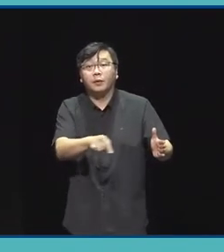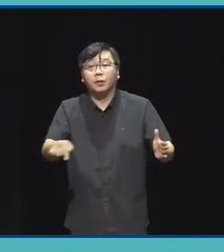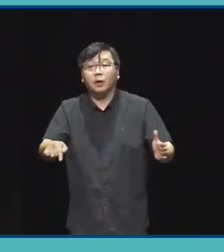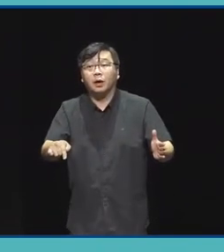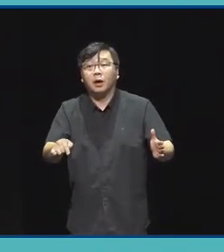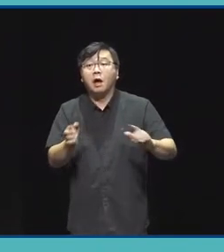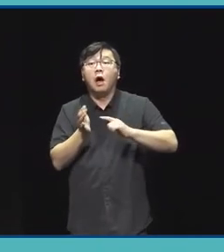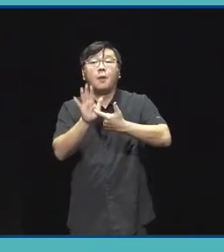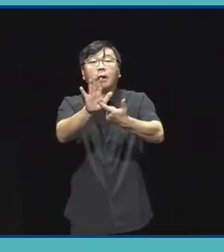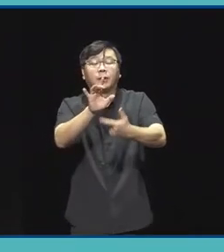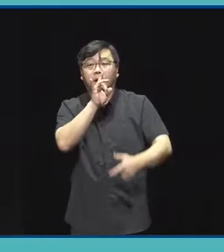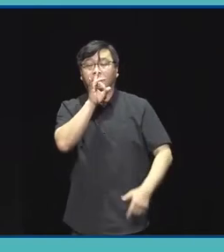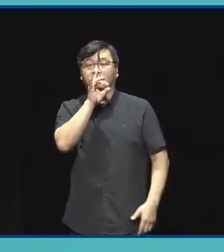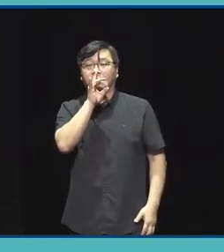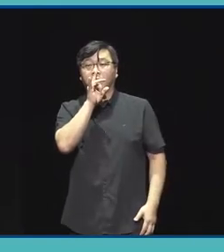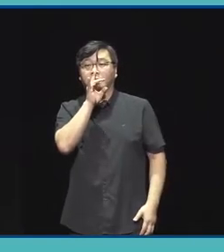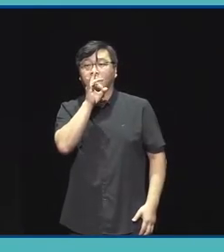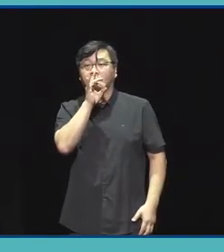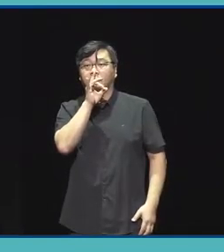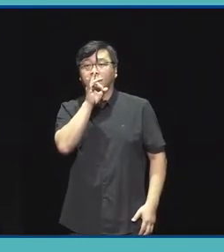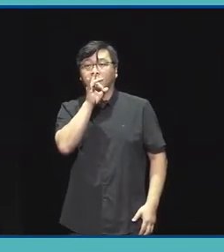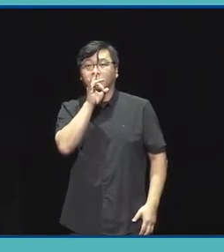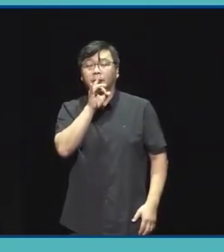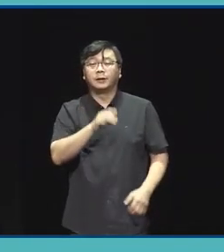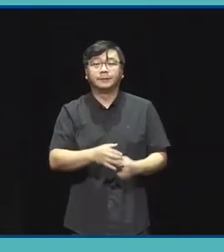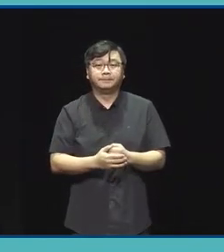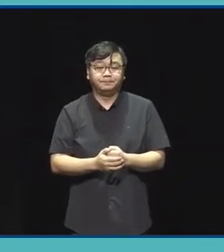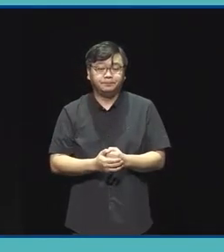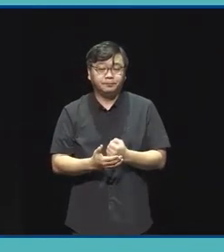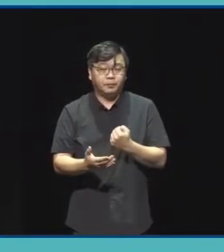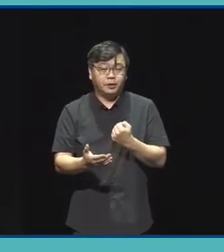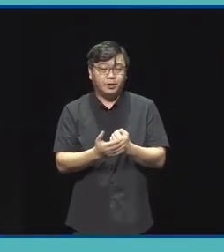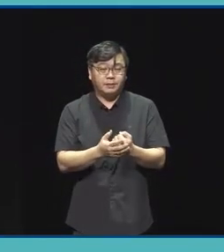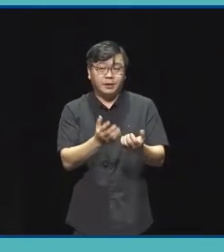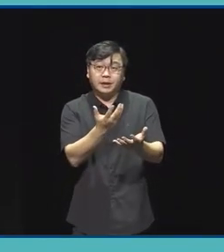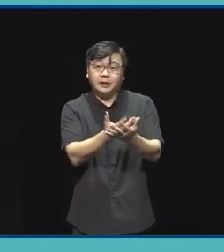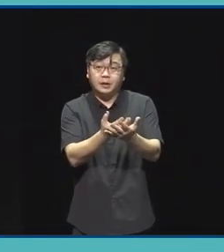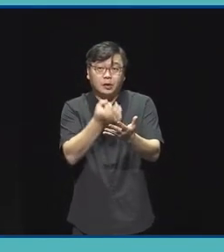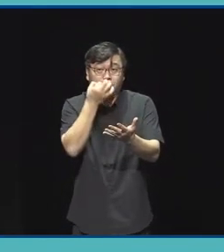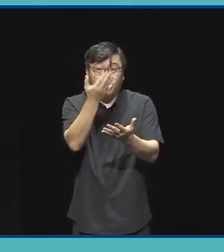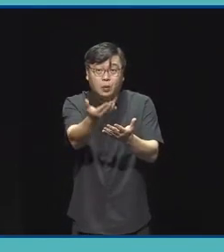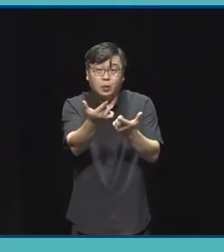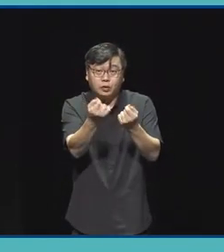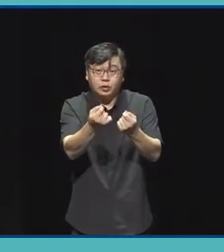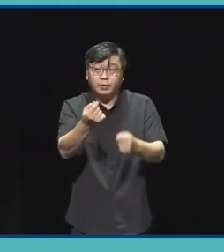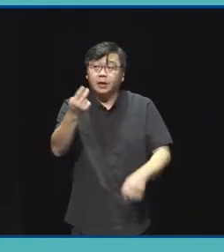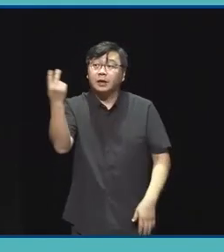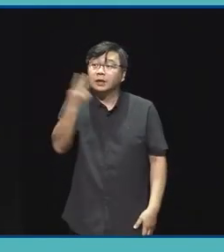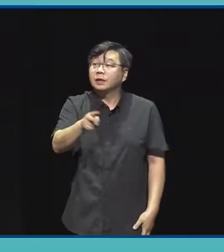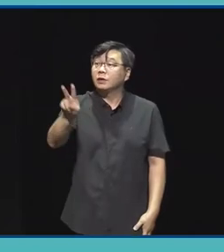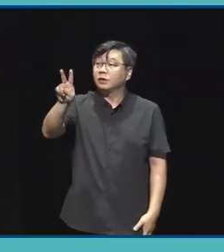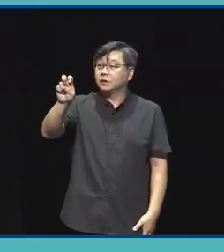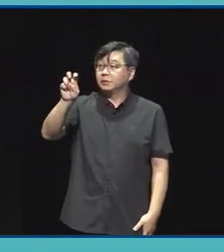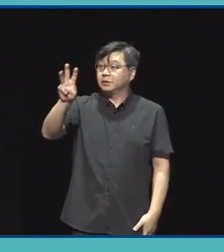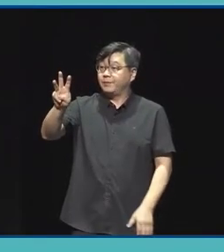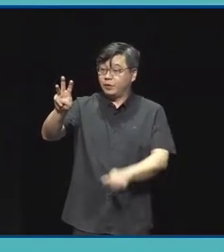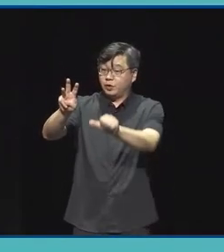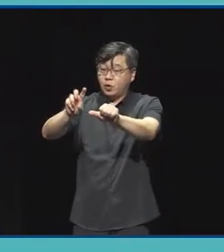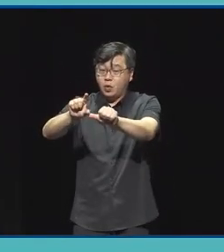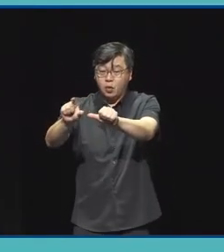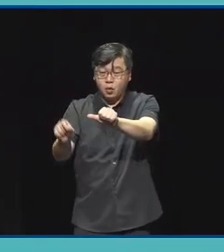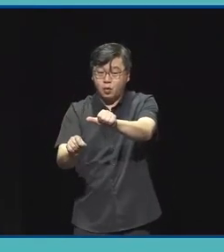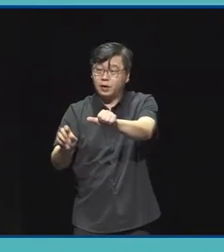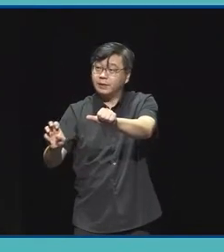미발표 상태가 좀 유지가 돼야 됩니다. 그래서 지금 저희 자료에 보시는 바와 같이 23년 5월 31일까지